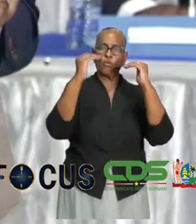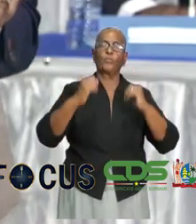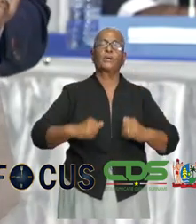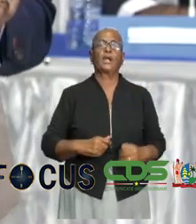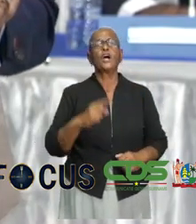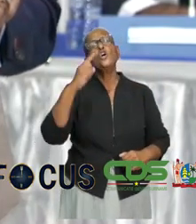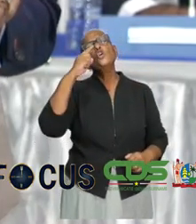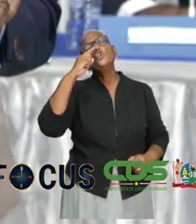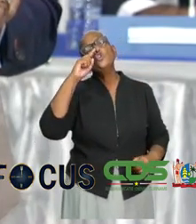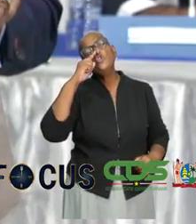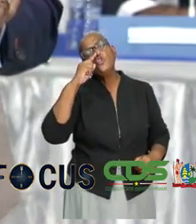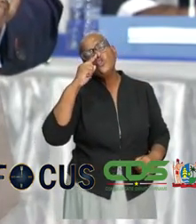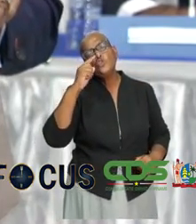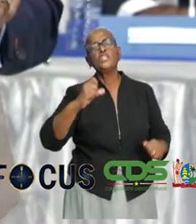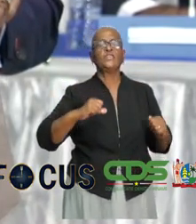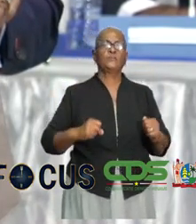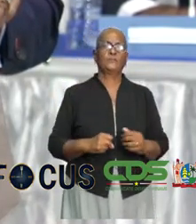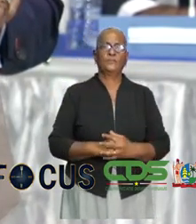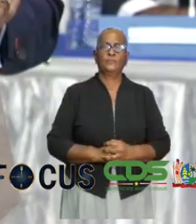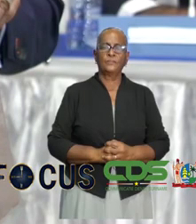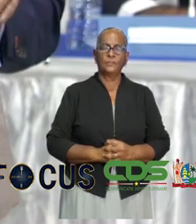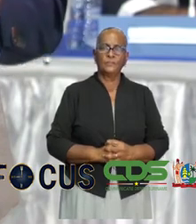Juni gaan we het doen.